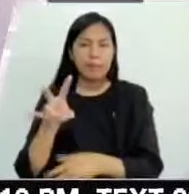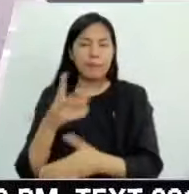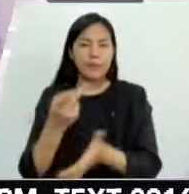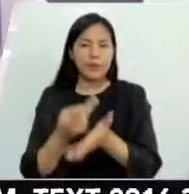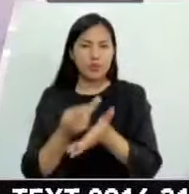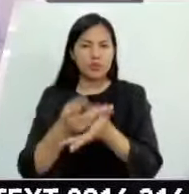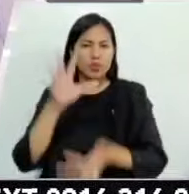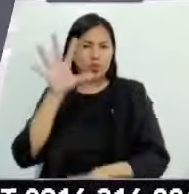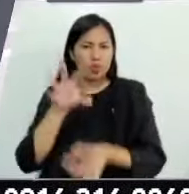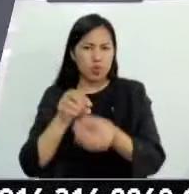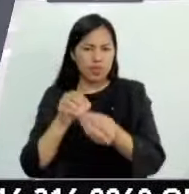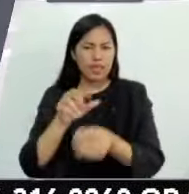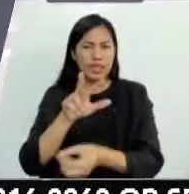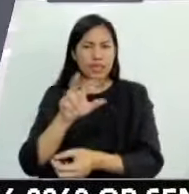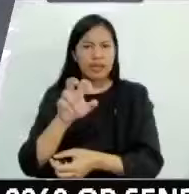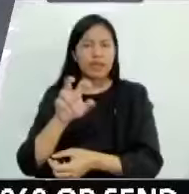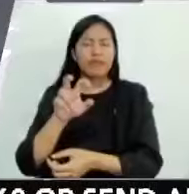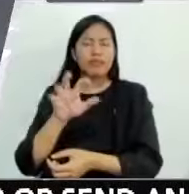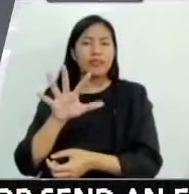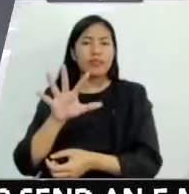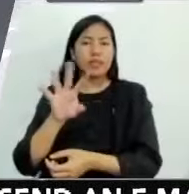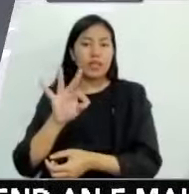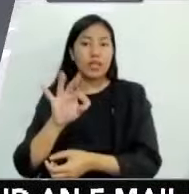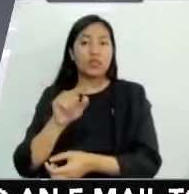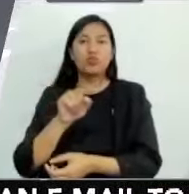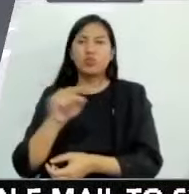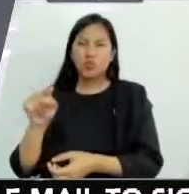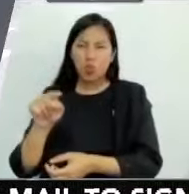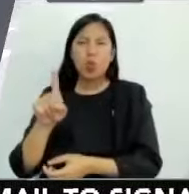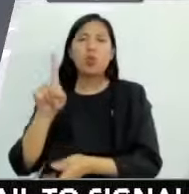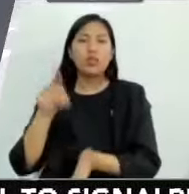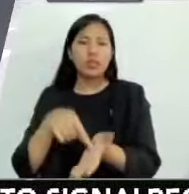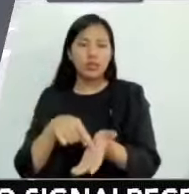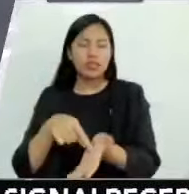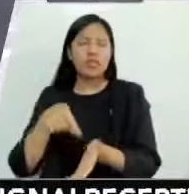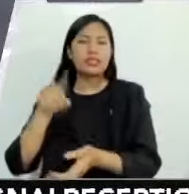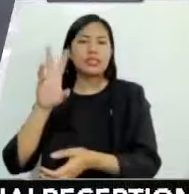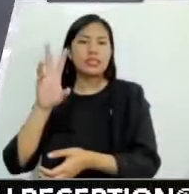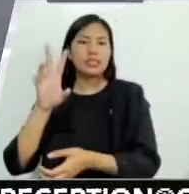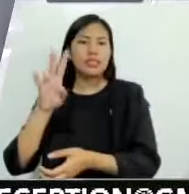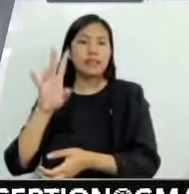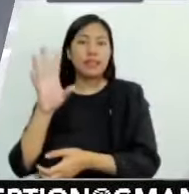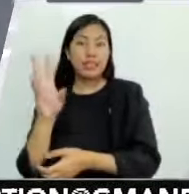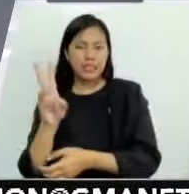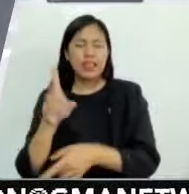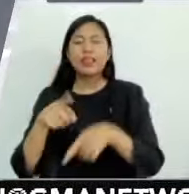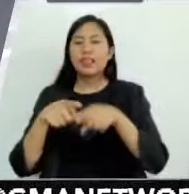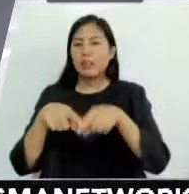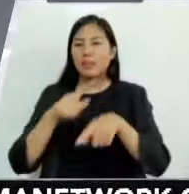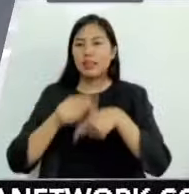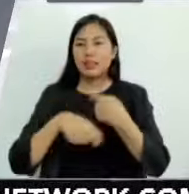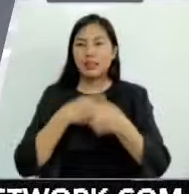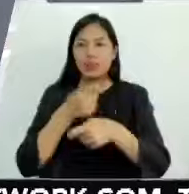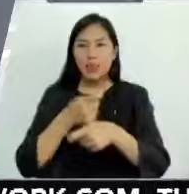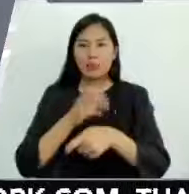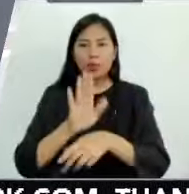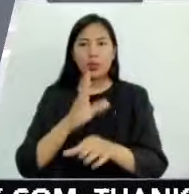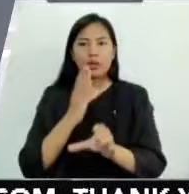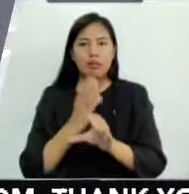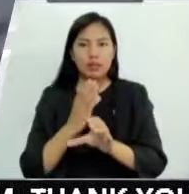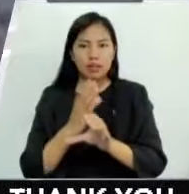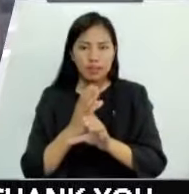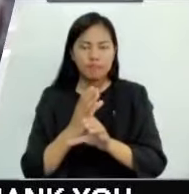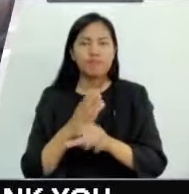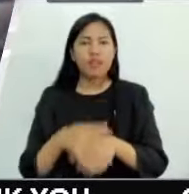hanggang 1,076 depende sa klase ng sasakyan. Anila, sumailalim sa kaukulang review ang dagdag singil at bahagi